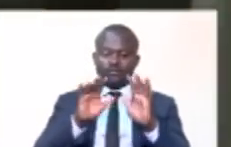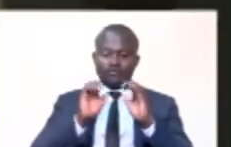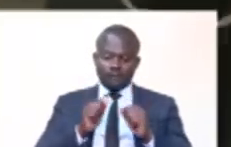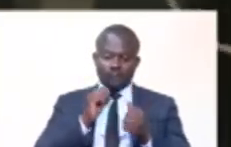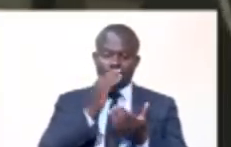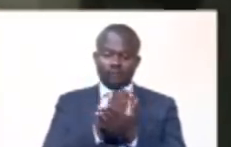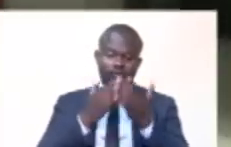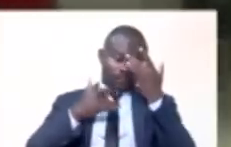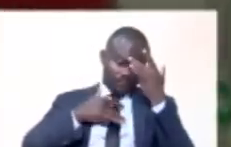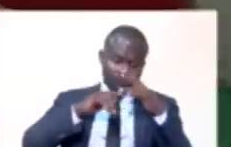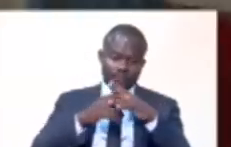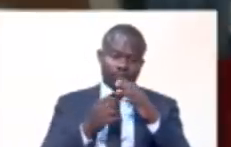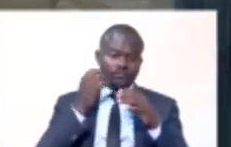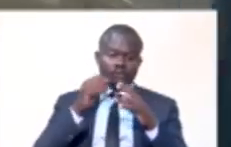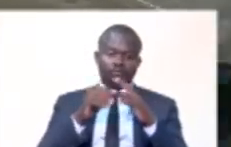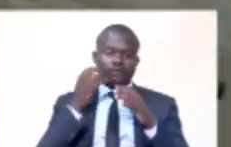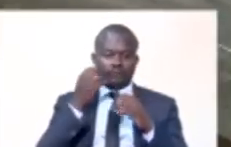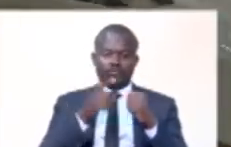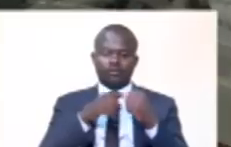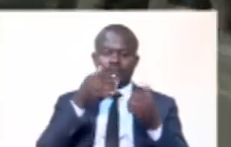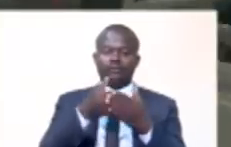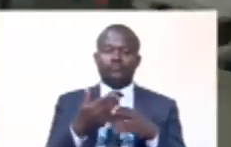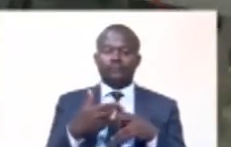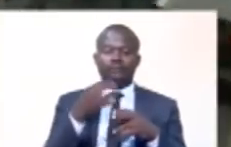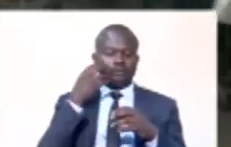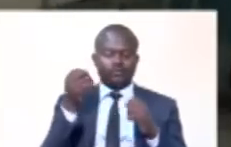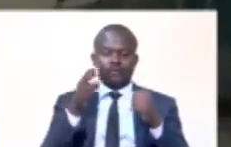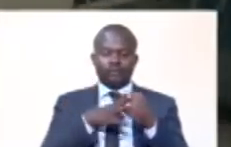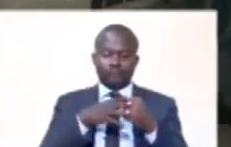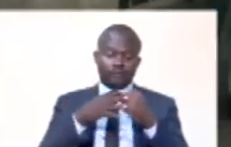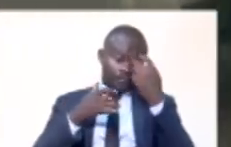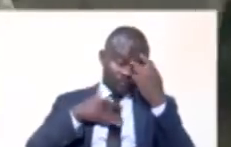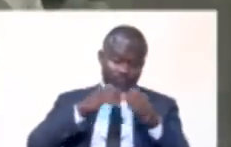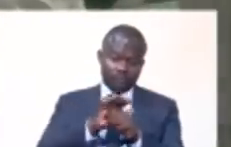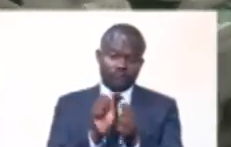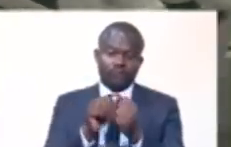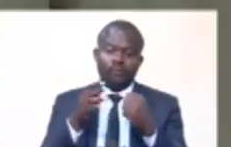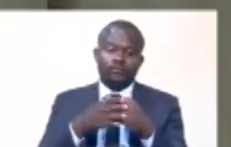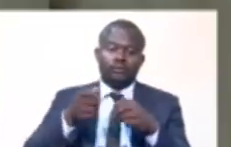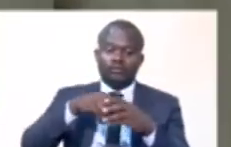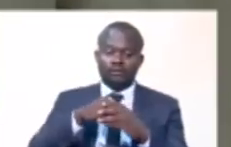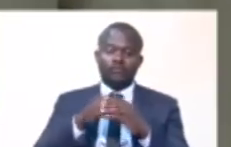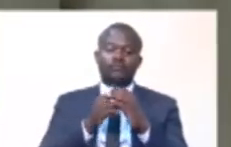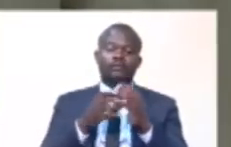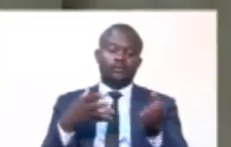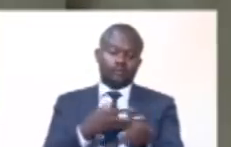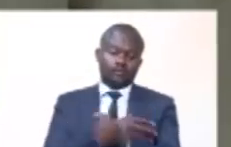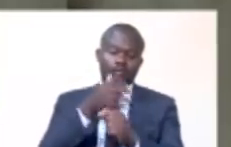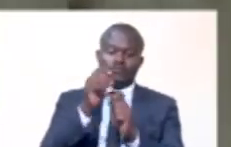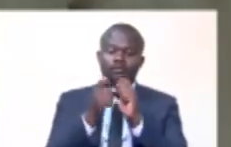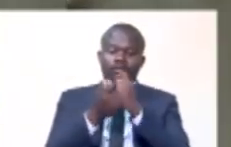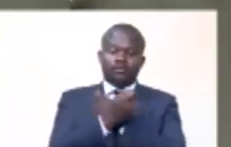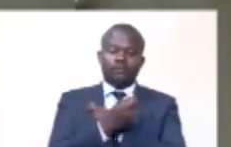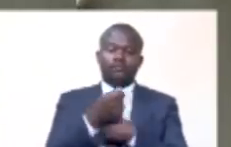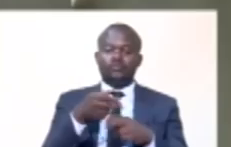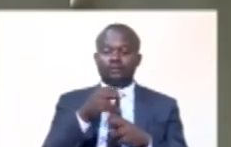iki cyorezo, kuva mu ntangiriro z'ukwa gatandatu kugeza hafi mu kwa cyenda, COVID-19 yongereye umurego nyuma y'aho virusi yihinduranyije